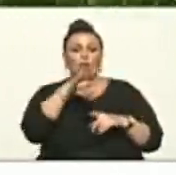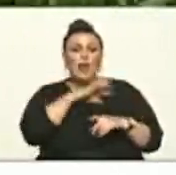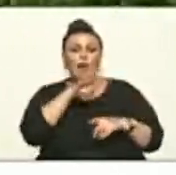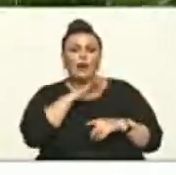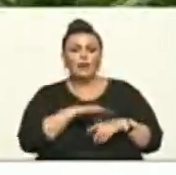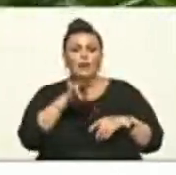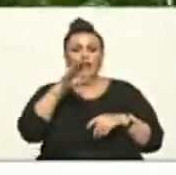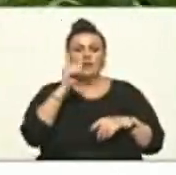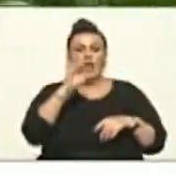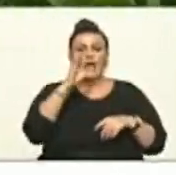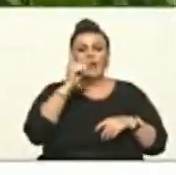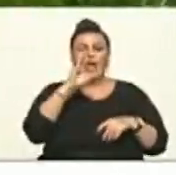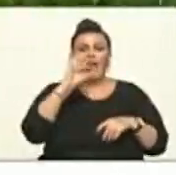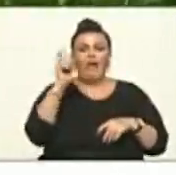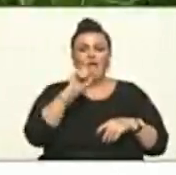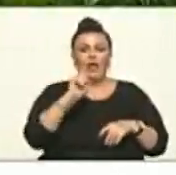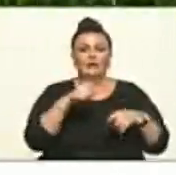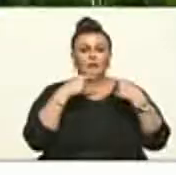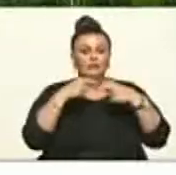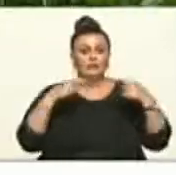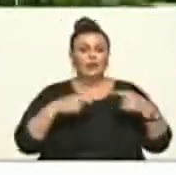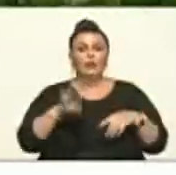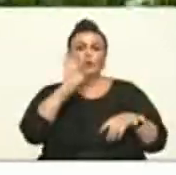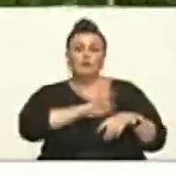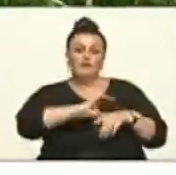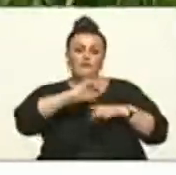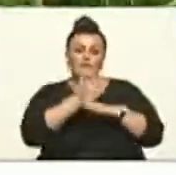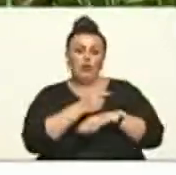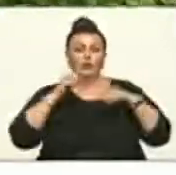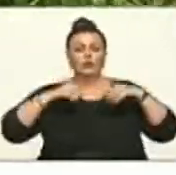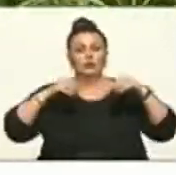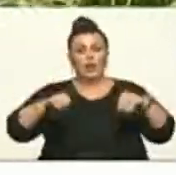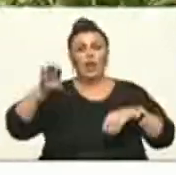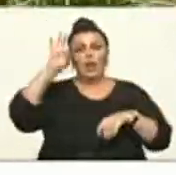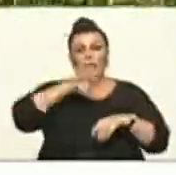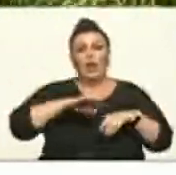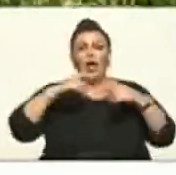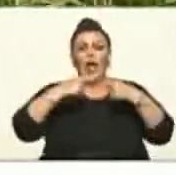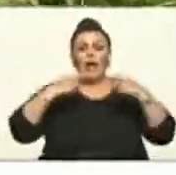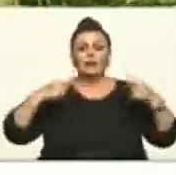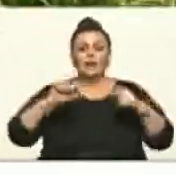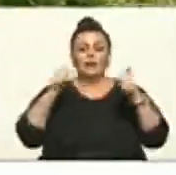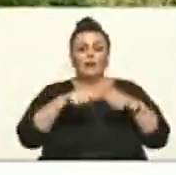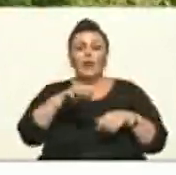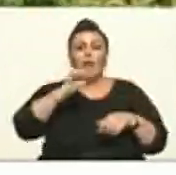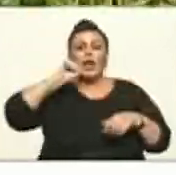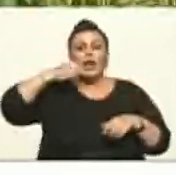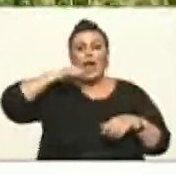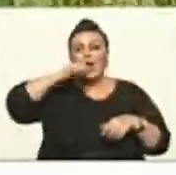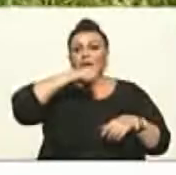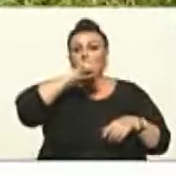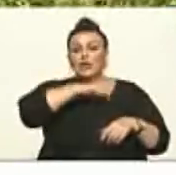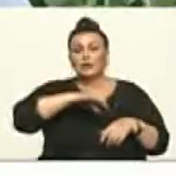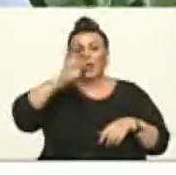sonra payızlıq əkinlərə qədər ikinci məhsul əkini həyata keçirirlər. Təkrar əkinlər üçün əksər hallarda qarğdalı bitkisinə üstünlük